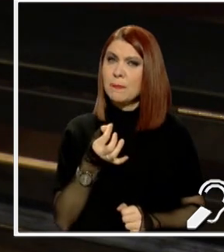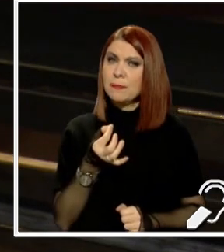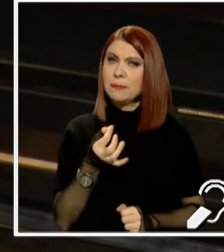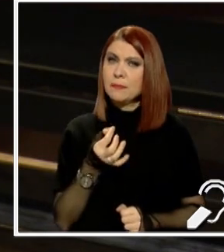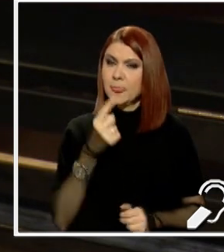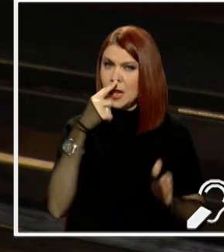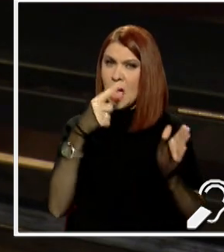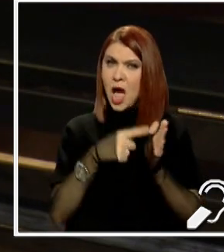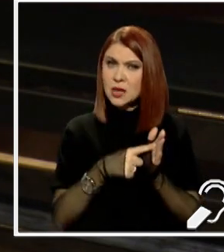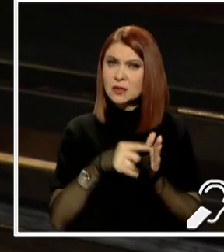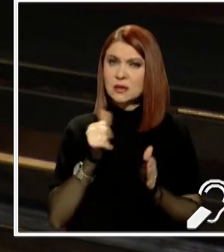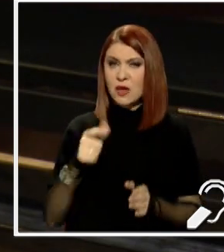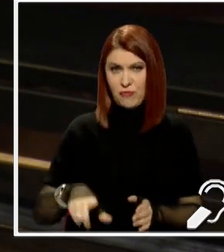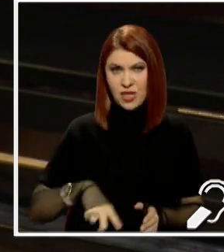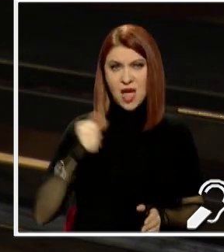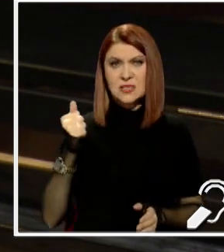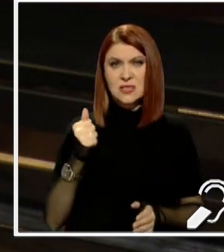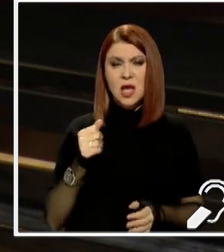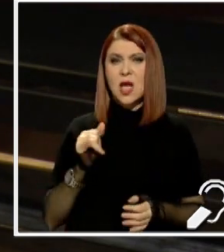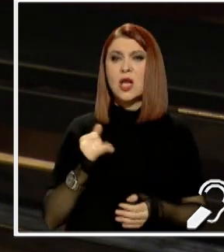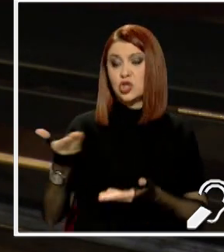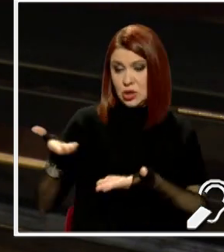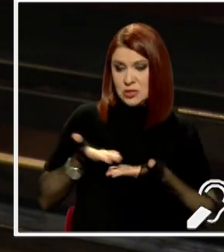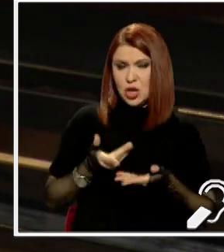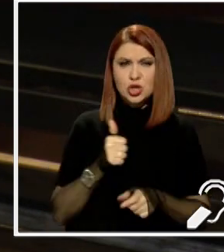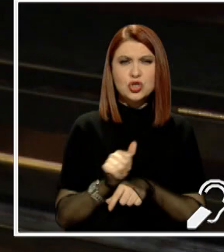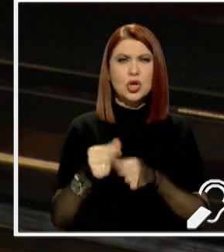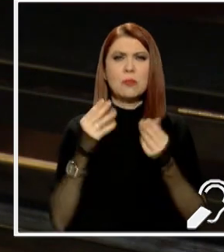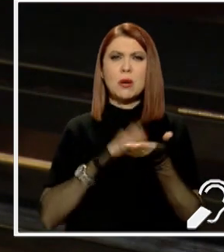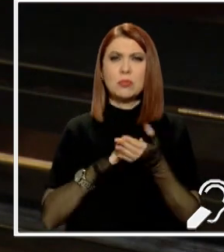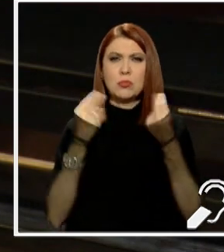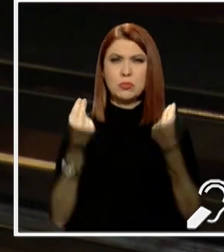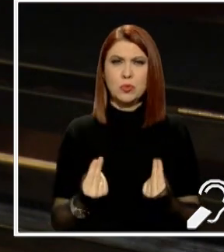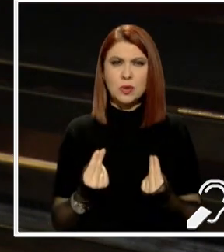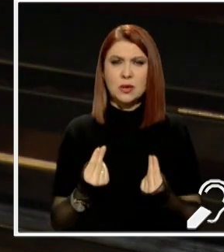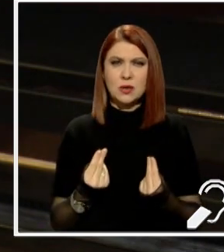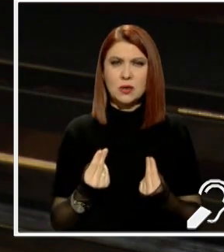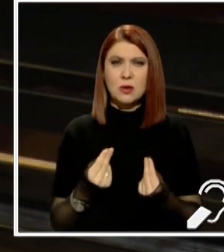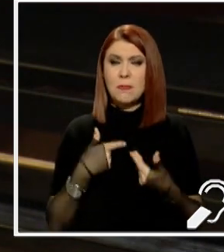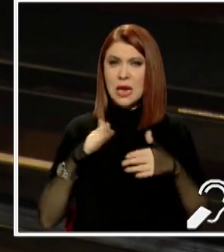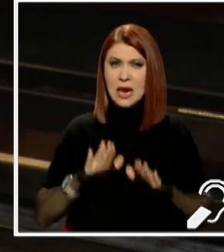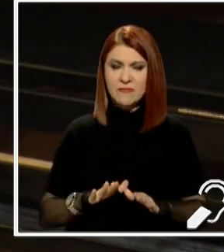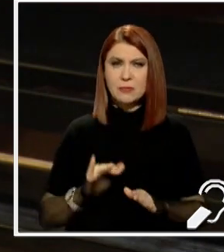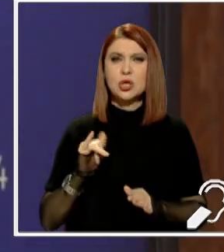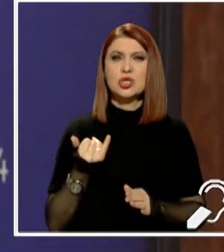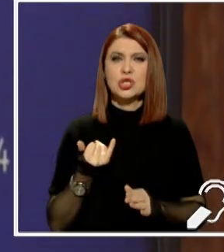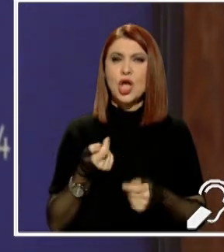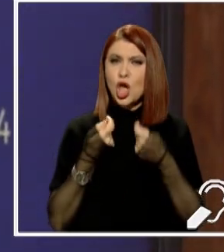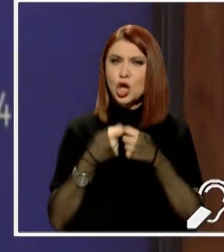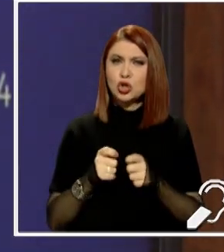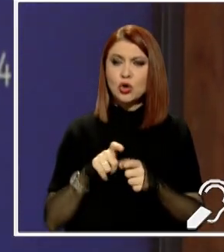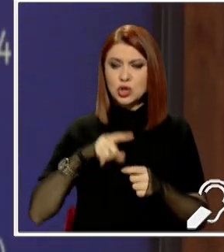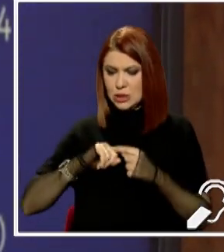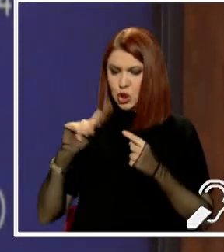ne-a arătat faptul că viața ce ni se oferă este cel mai de preț bun pe care îl avem și tot ce este în